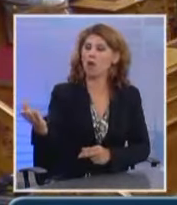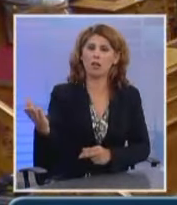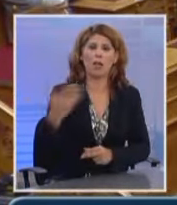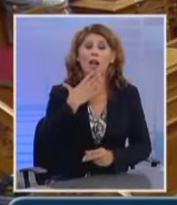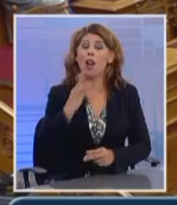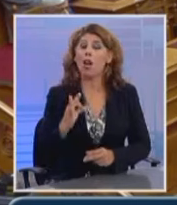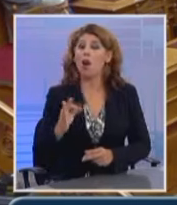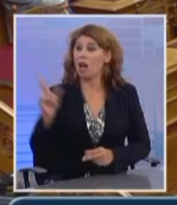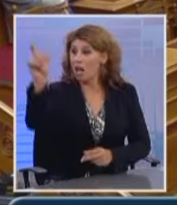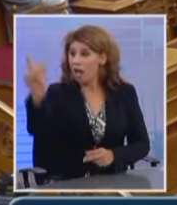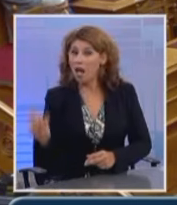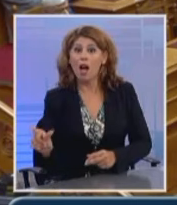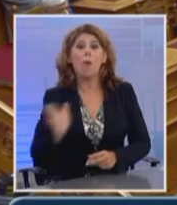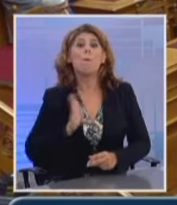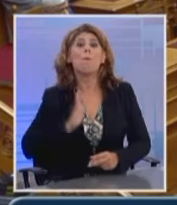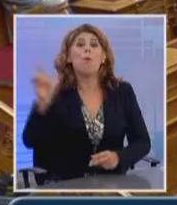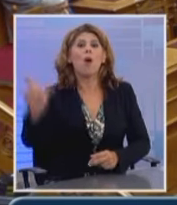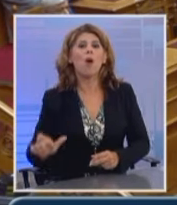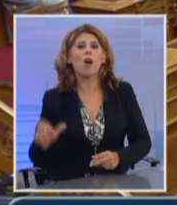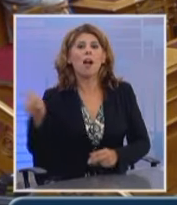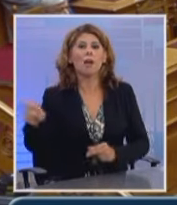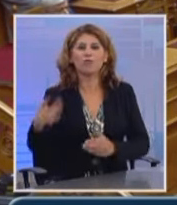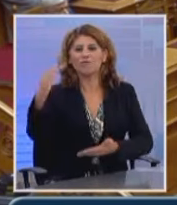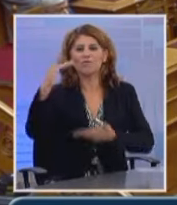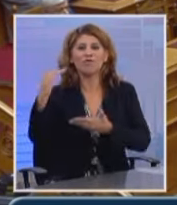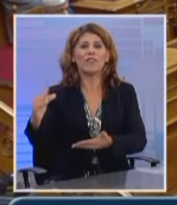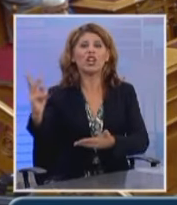σας επιβραβεύουμε για το κοινωνικό σας παράδειγμα.